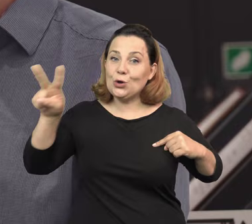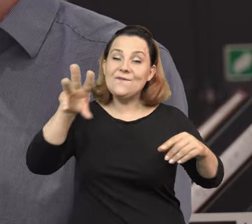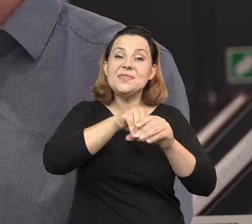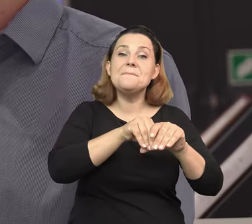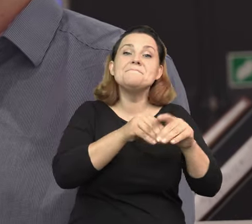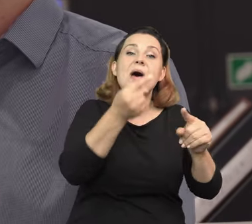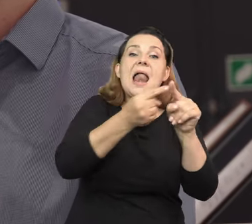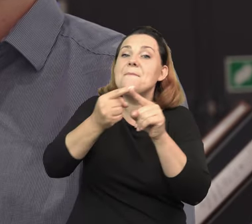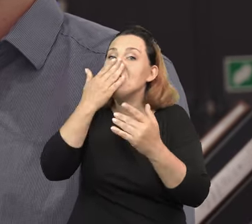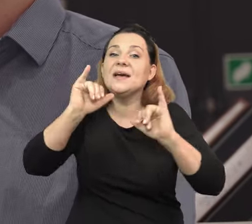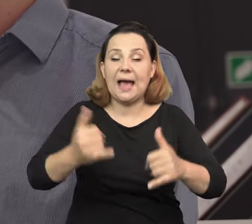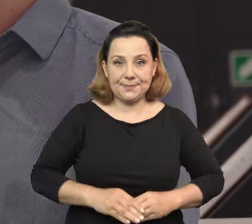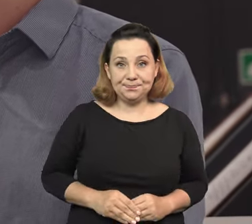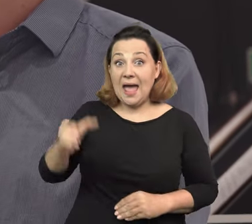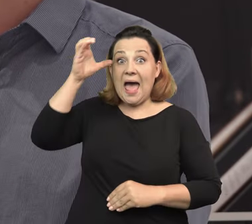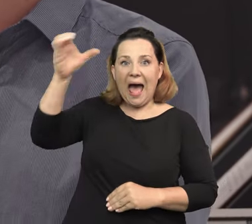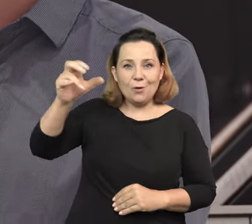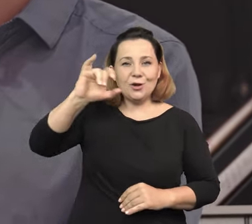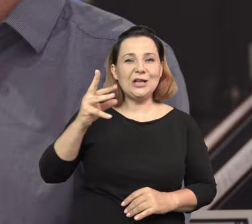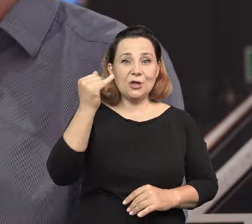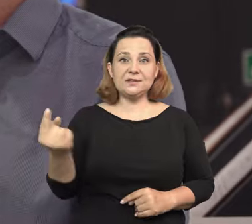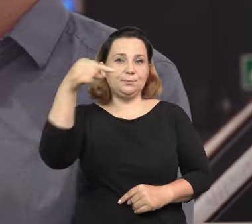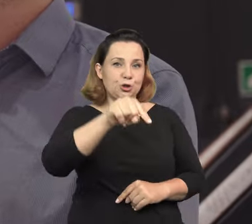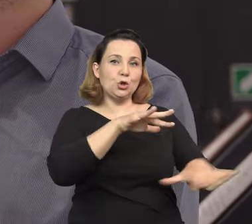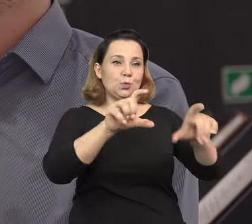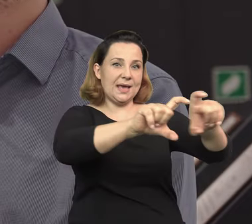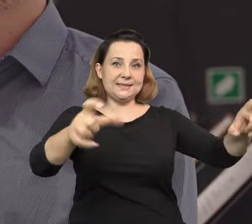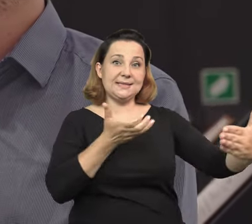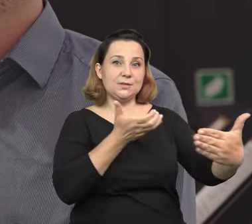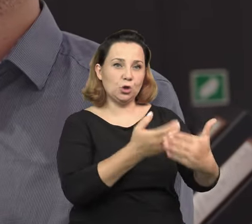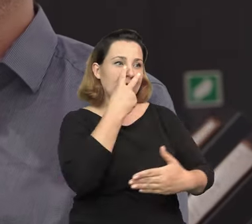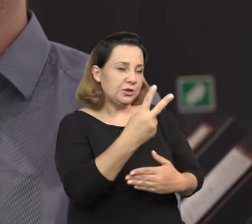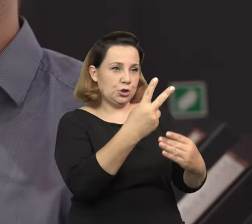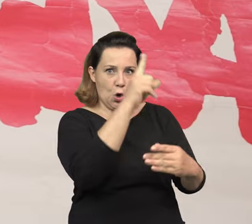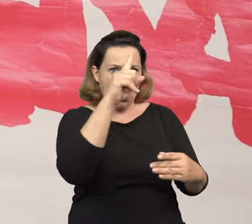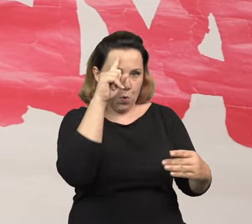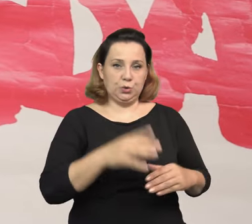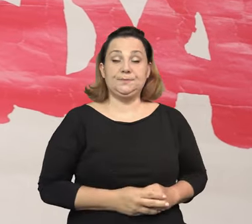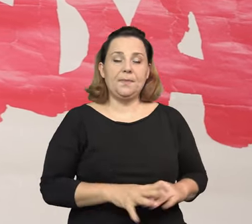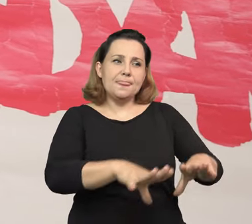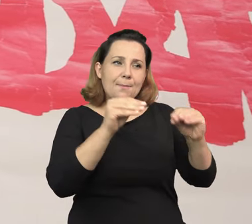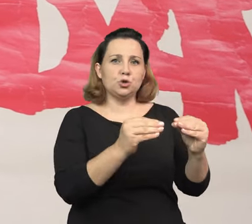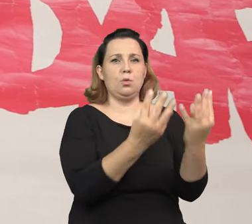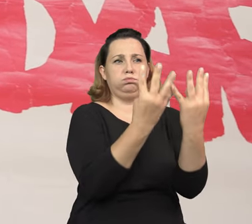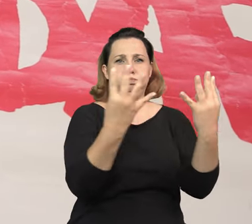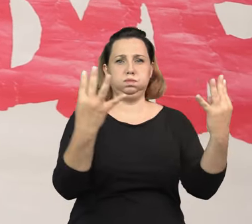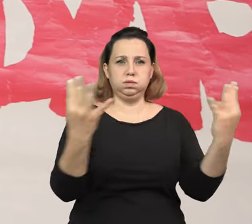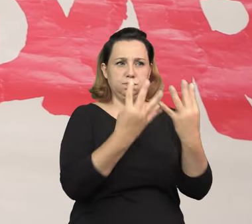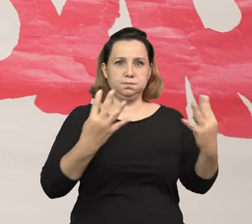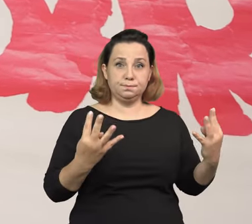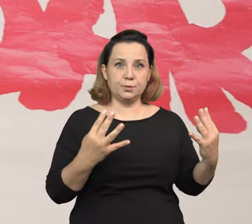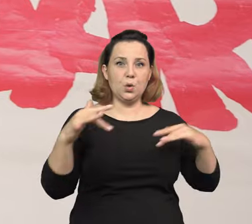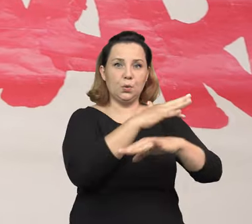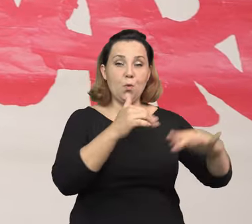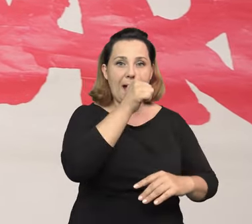Solidarności? Jerzy Janiszewski, jak przychodził pod stocznię, to widział ludzi. Ludzi, którzy stoją obok siebie. Najpierw stoją jako anonimowy tłum,